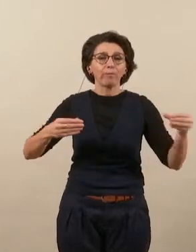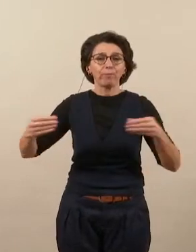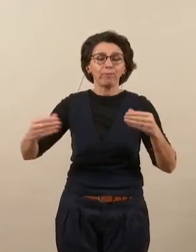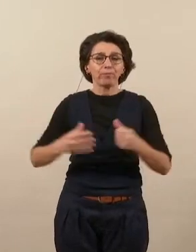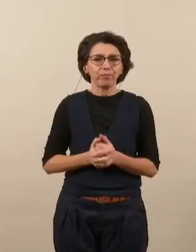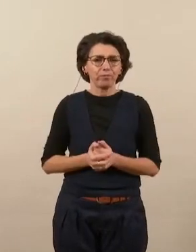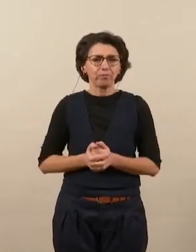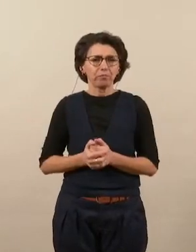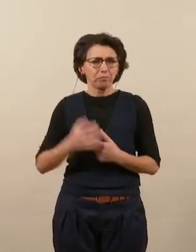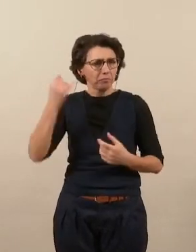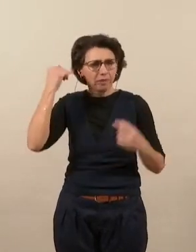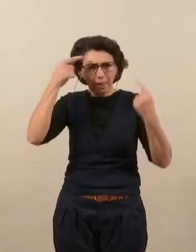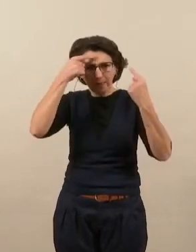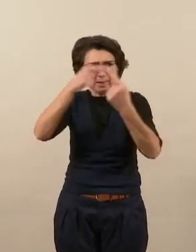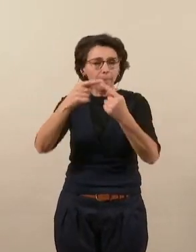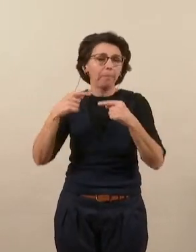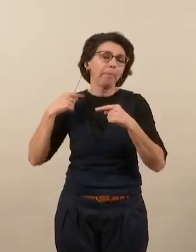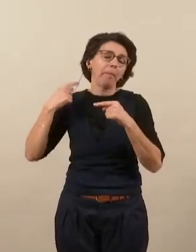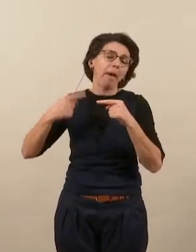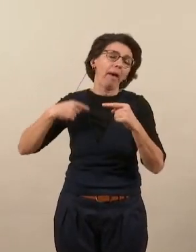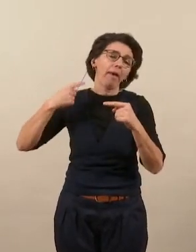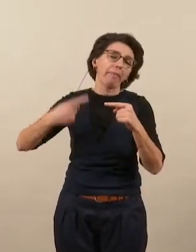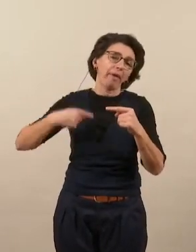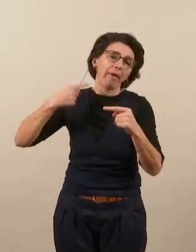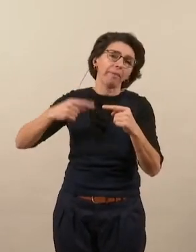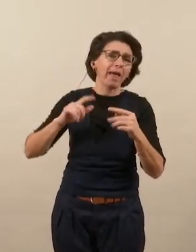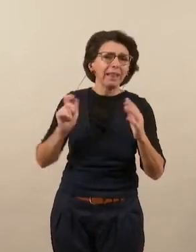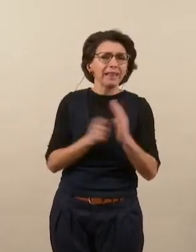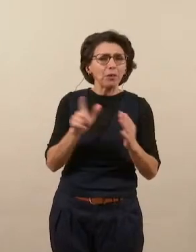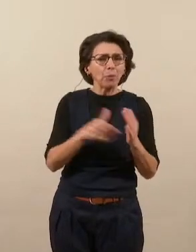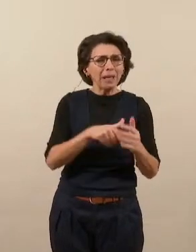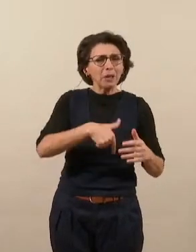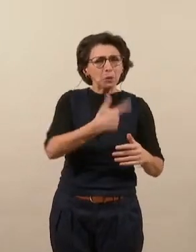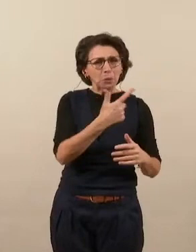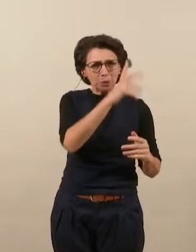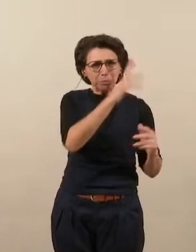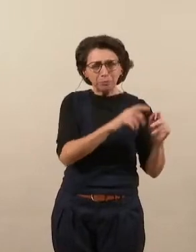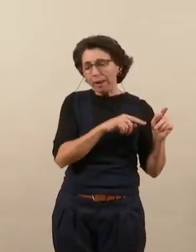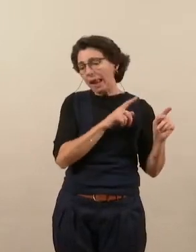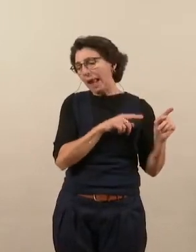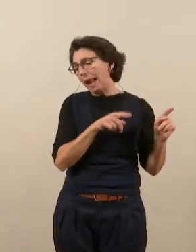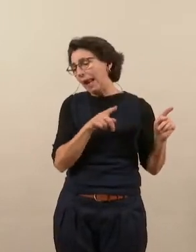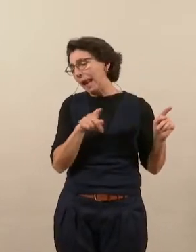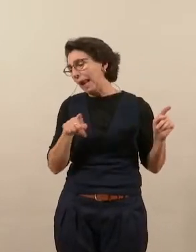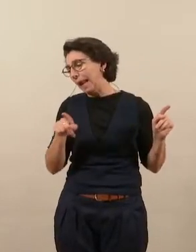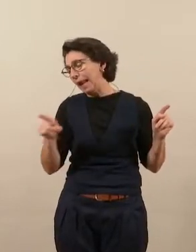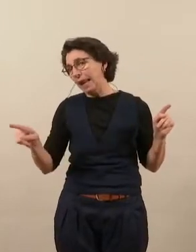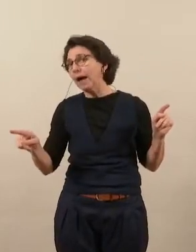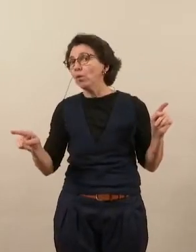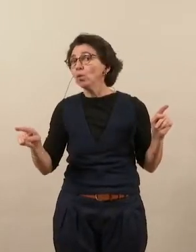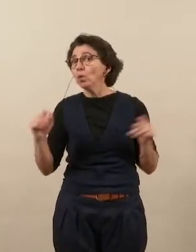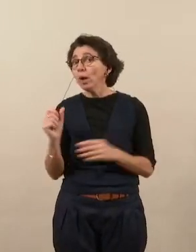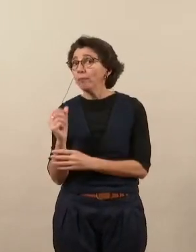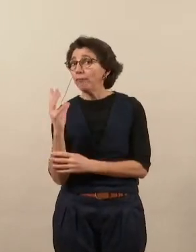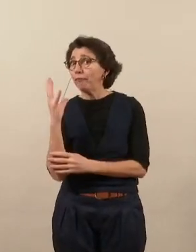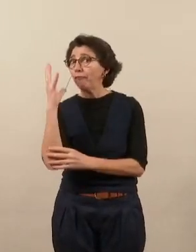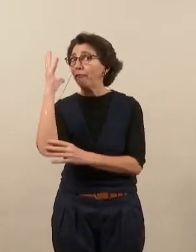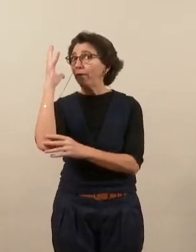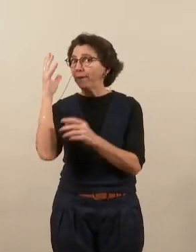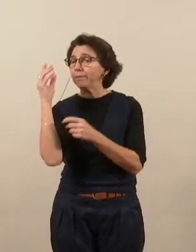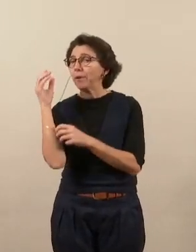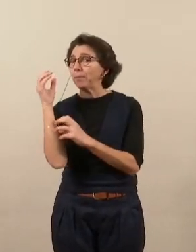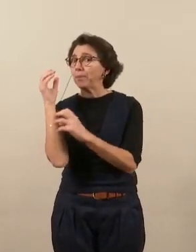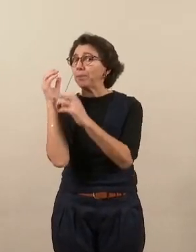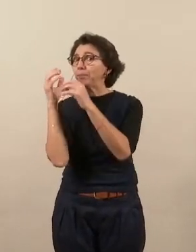si ma mémoire est bonne. Là, pour le coup, c'est un vrai marronnier qui a eu le temps de grandir. Je vous rappellerai